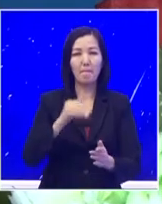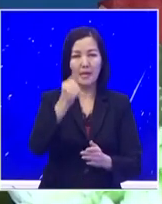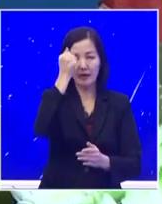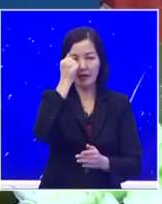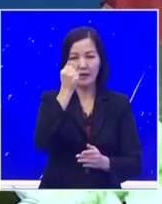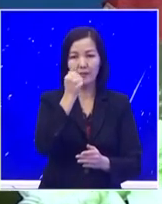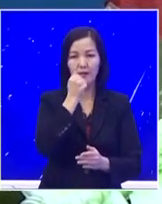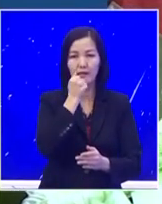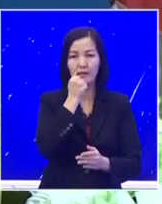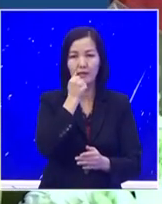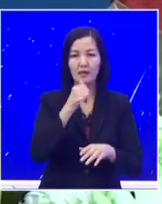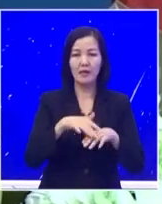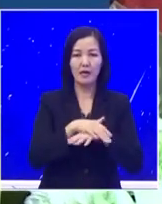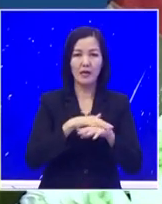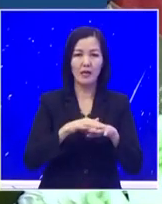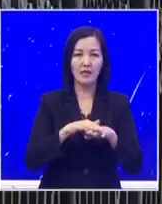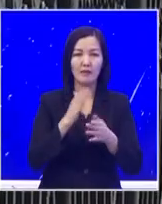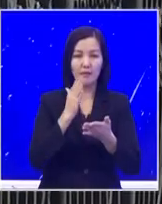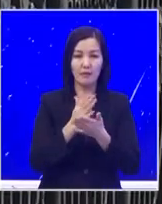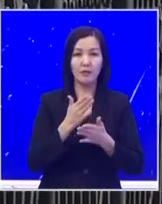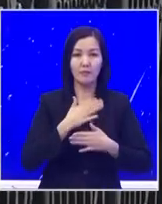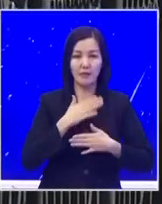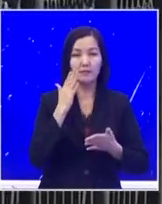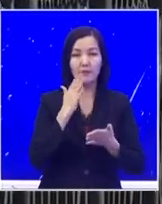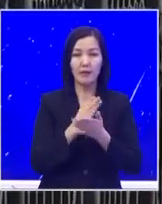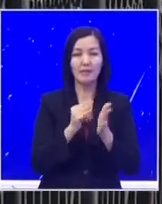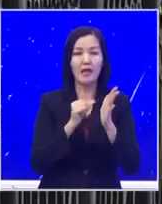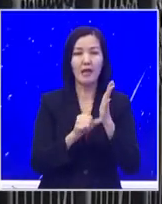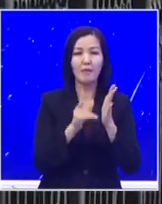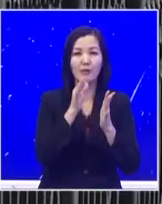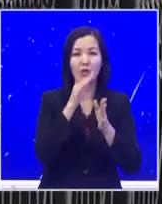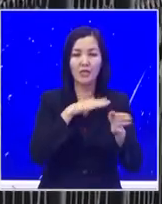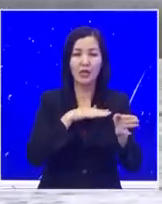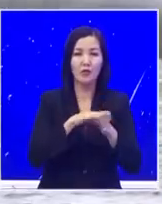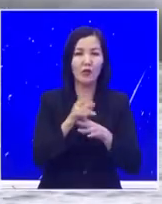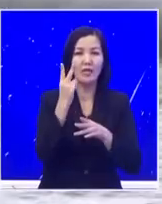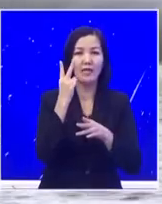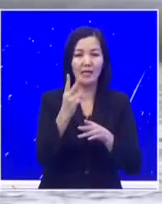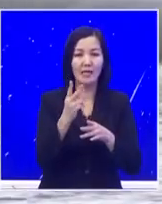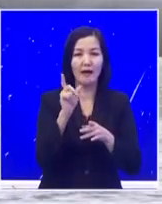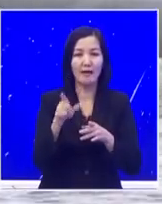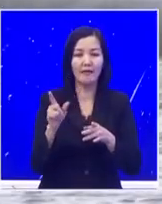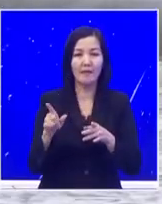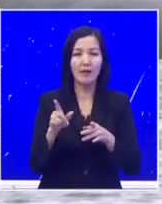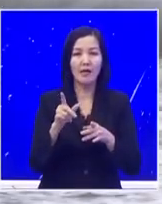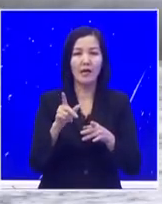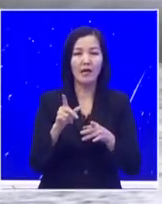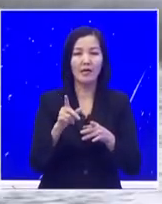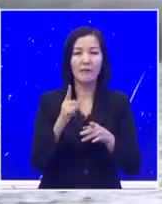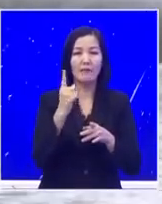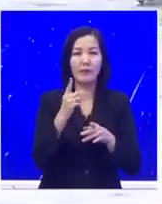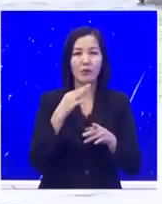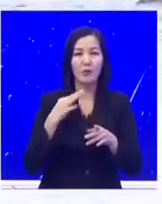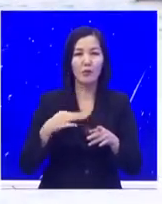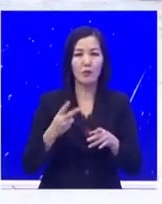алғыс, халық барда біз бармыз. Асқаралы алпысқа қатар келген бақытты жұптың көрер қызығы алда. Бір ұл бір